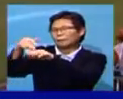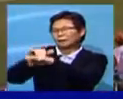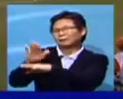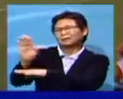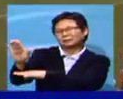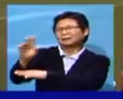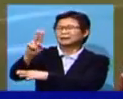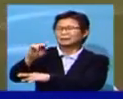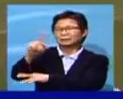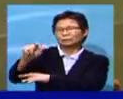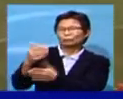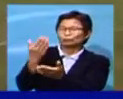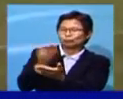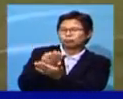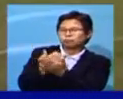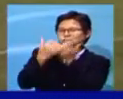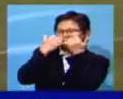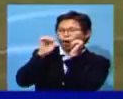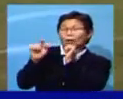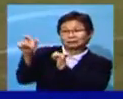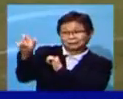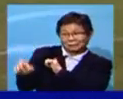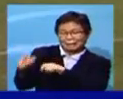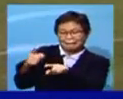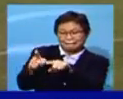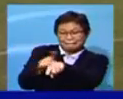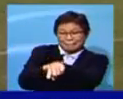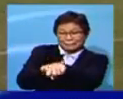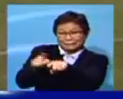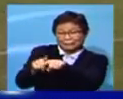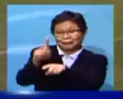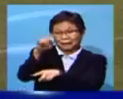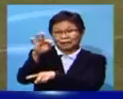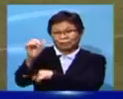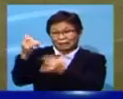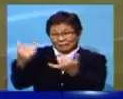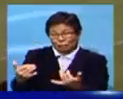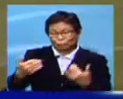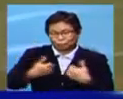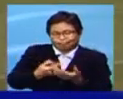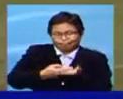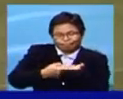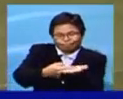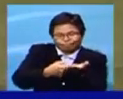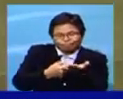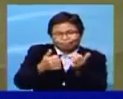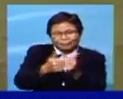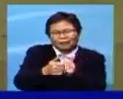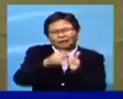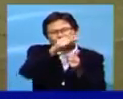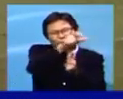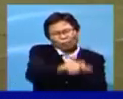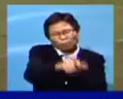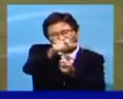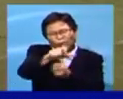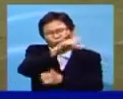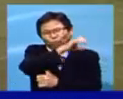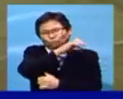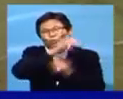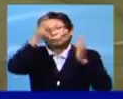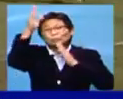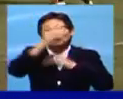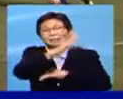untuk membuktikan kemampuan namun pada masa sama kfa juga sedang mengadakan perbincangan dengan beberapa jurulatih